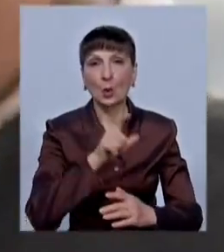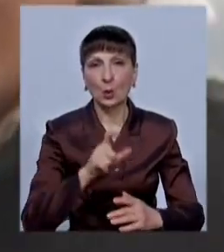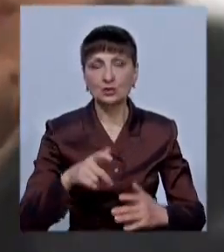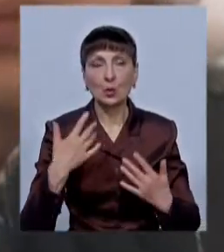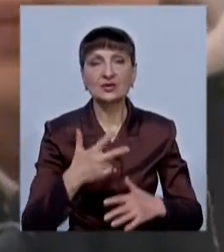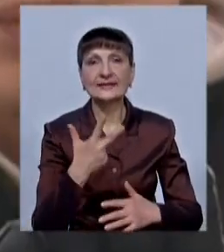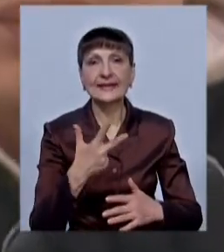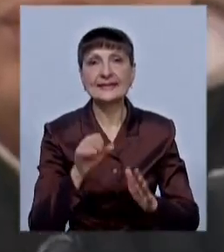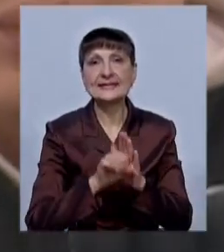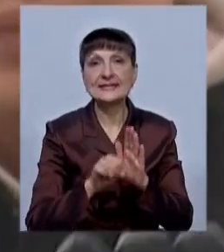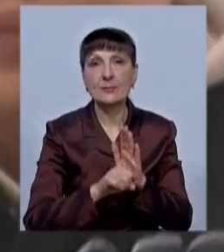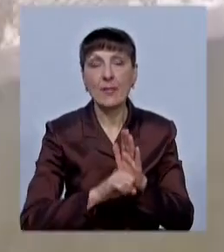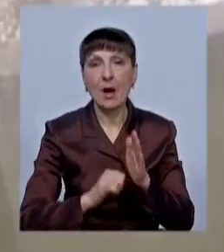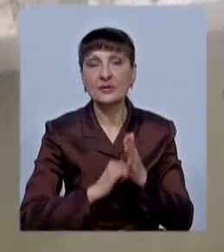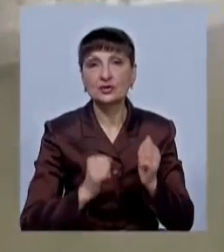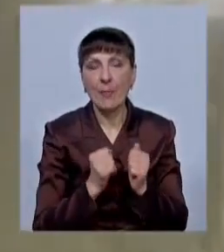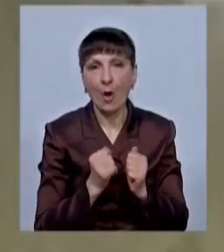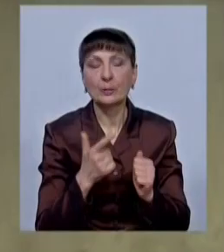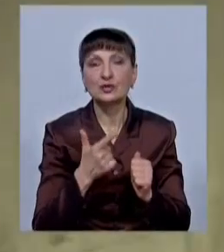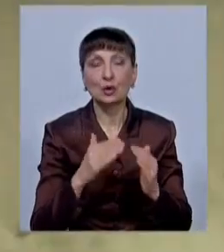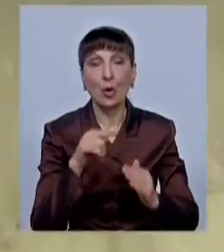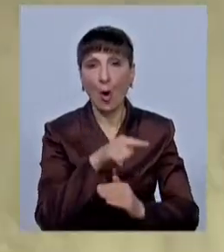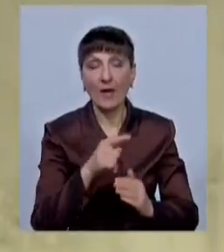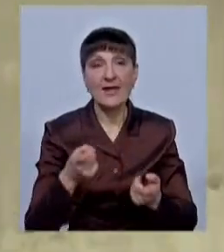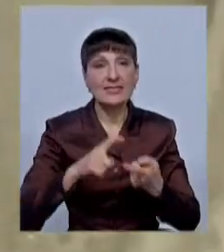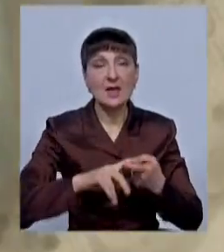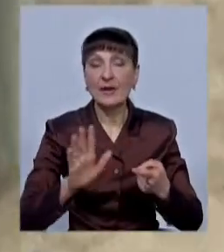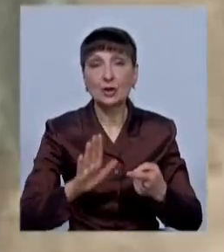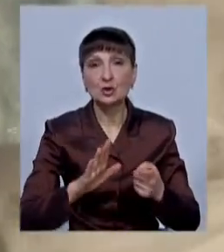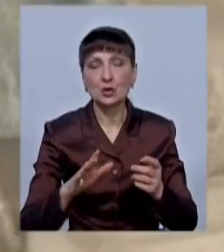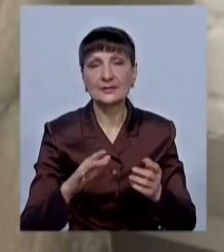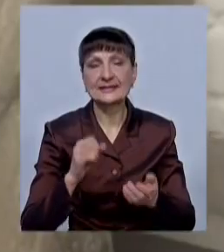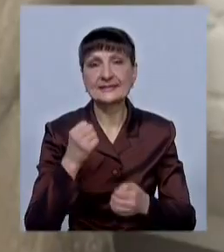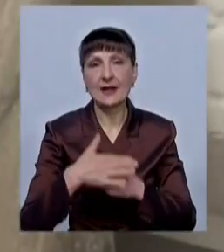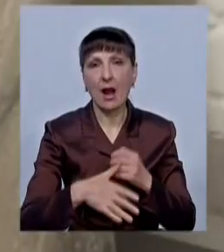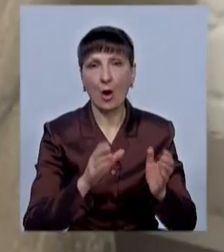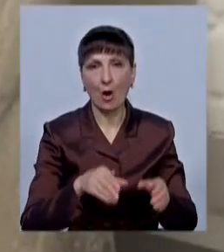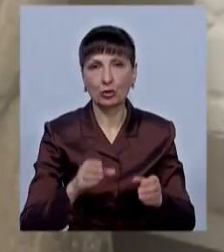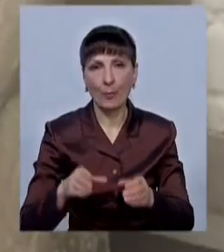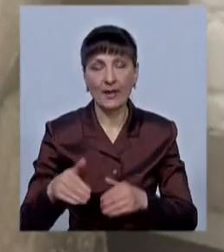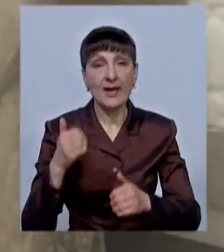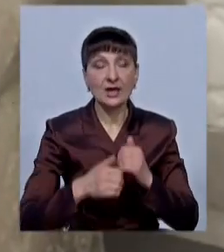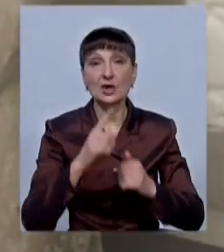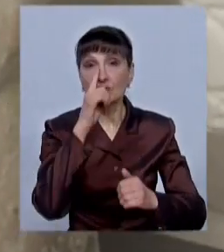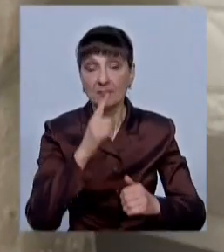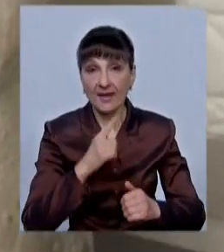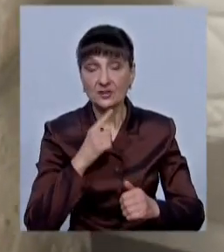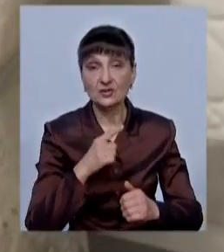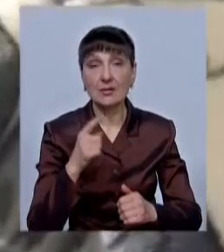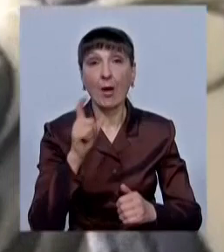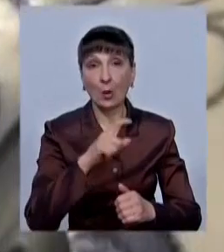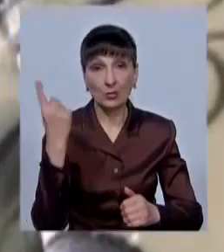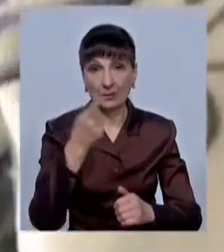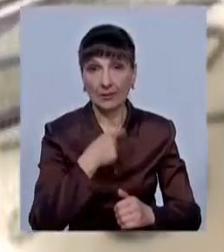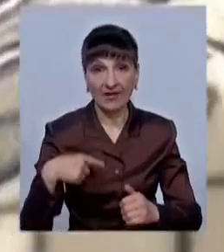вот уже третью зиму. Причина в том, что многоэтажный дом не подключен к центральному отоплению. Но ежемесячно за тепло владельцам